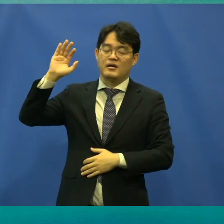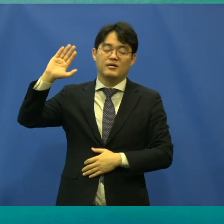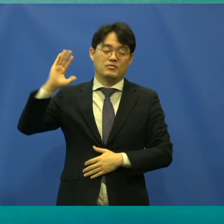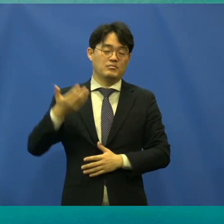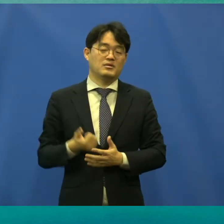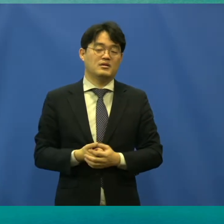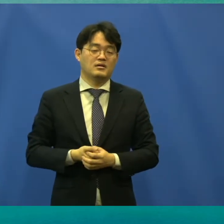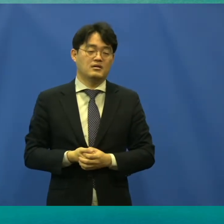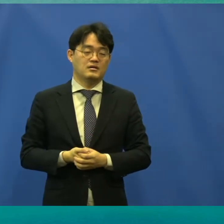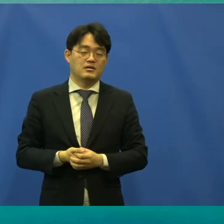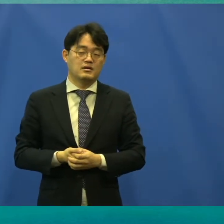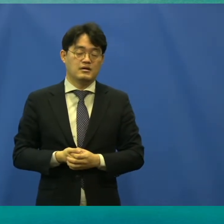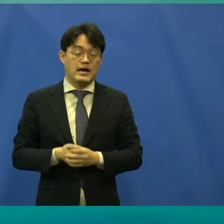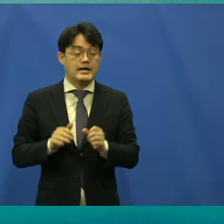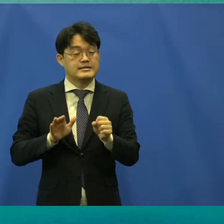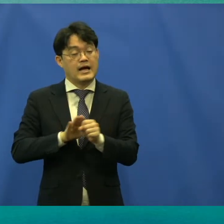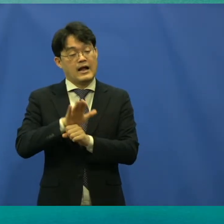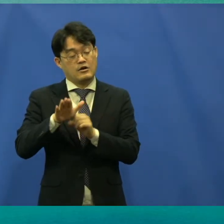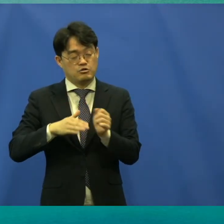추격하시는 하나님,